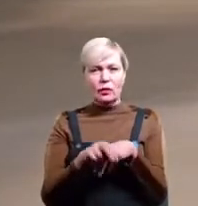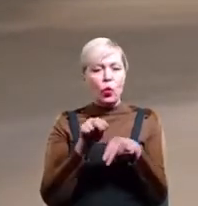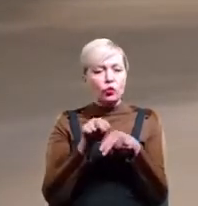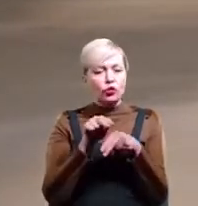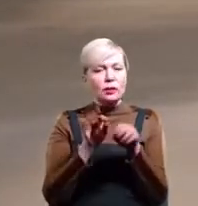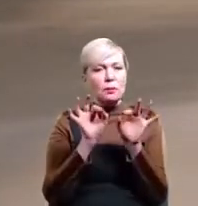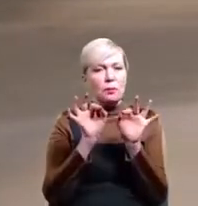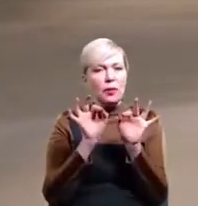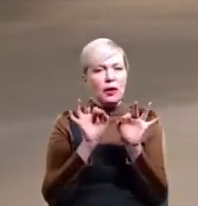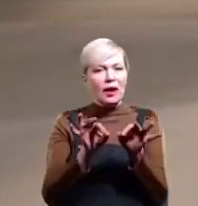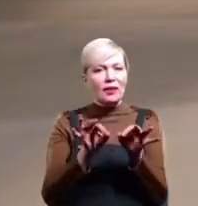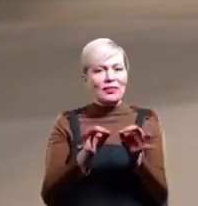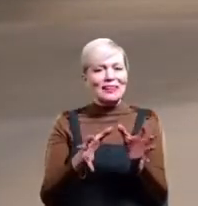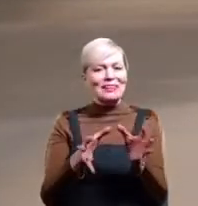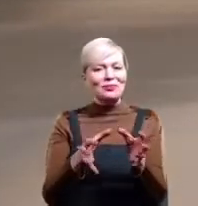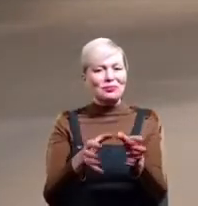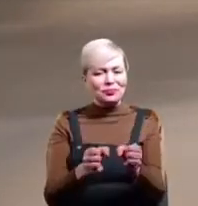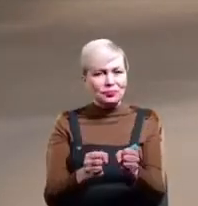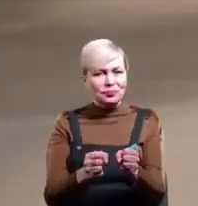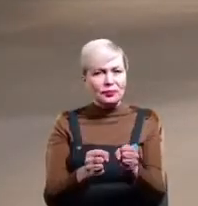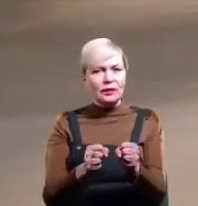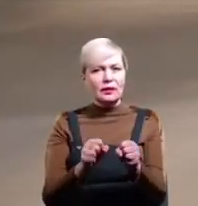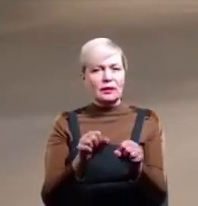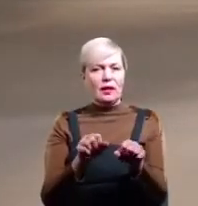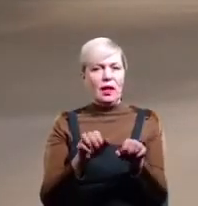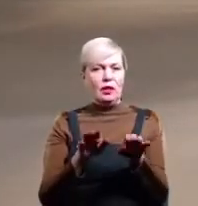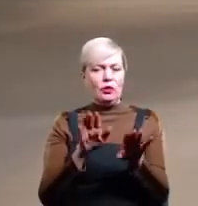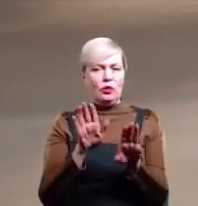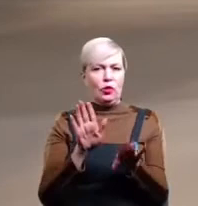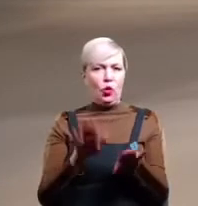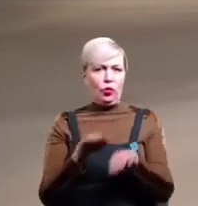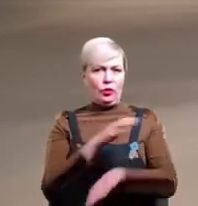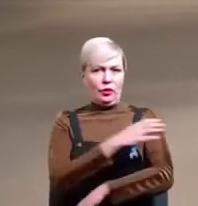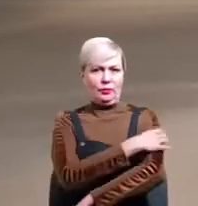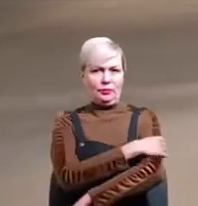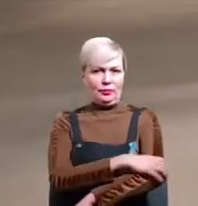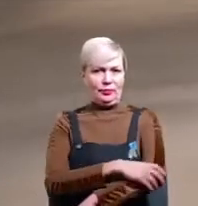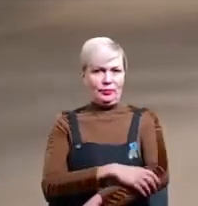Смотри внимательно. Она по факту стоит... Послушай.